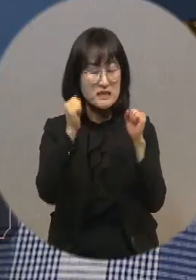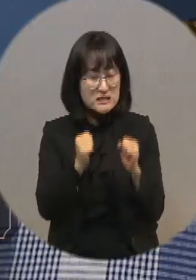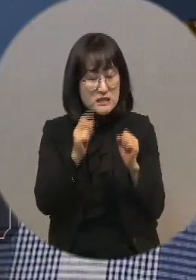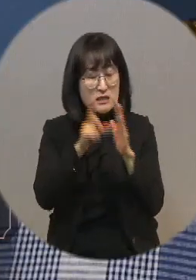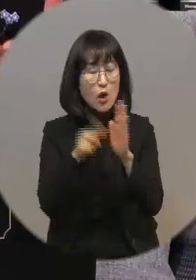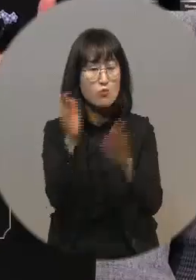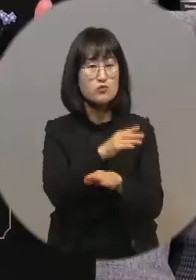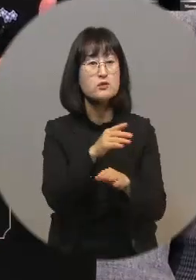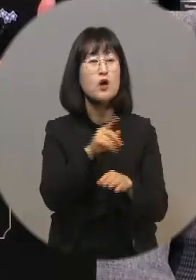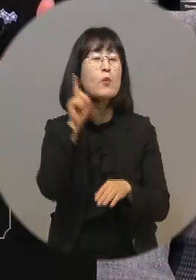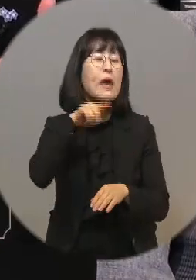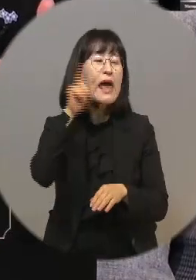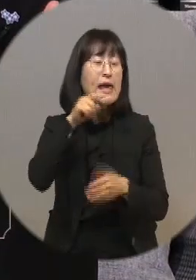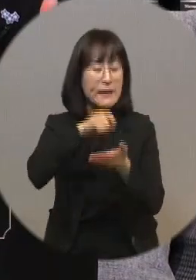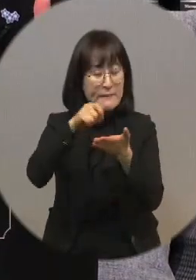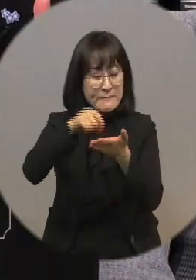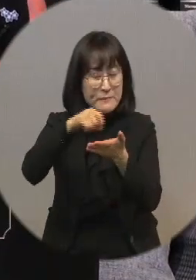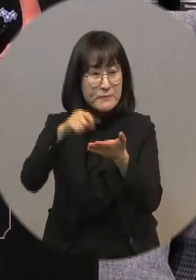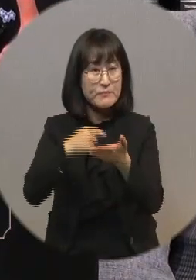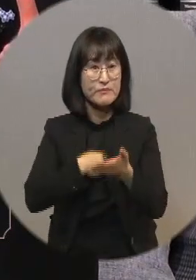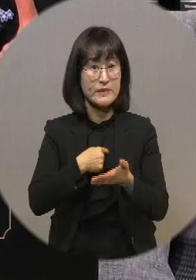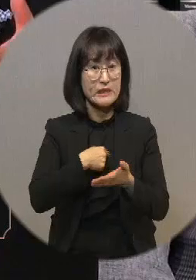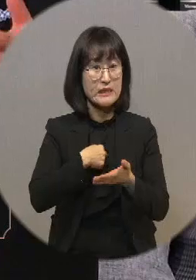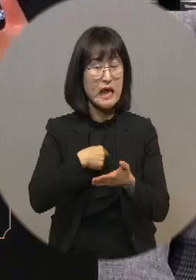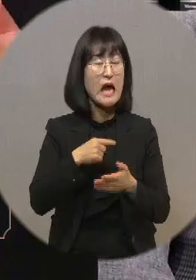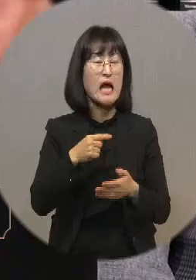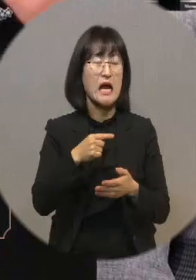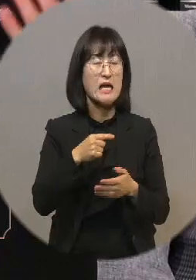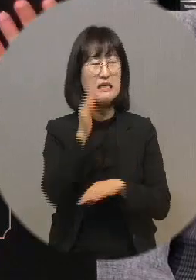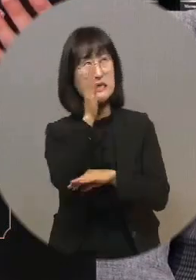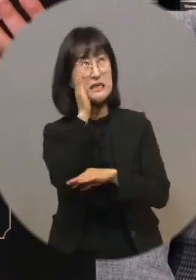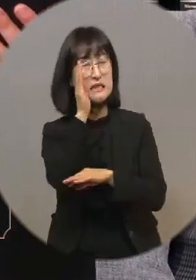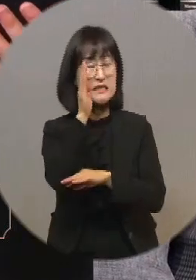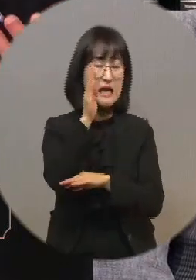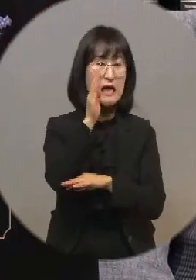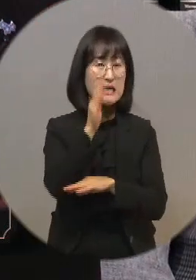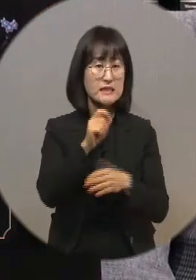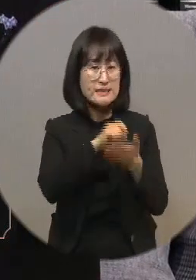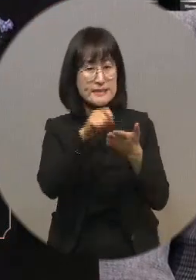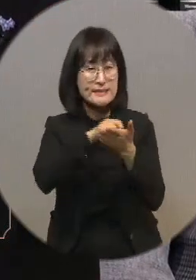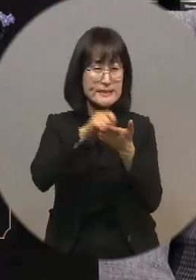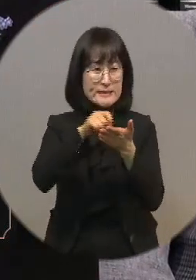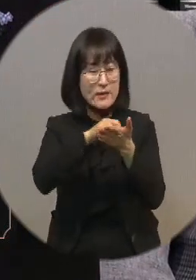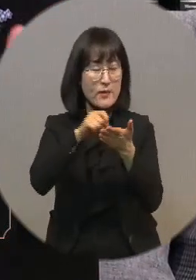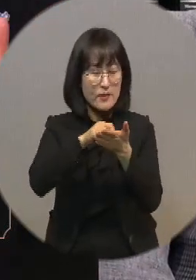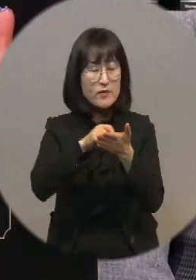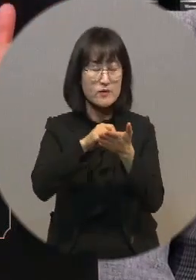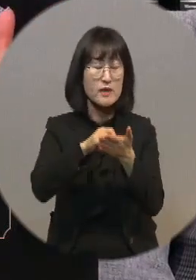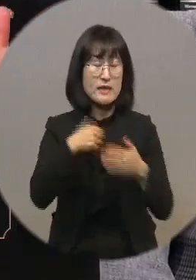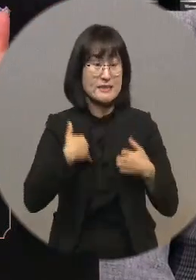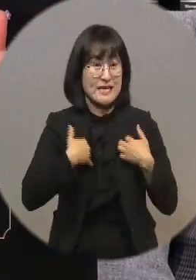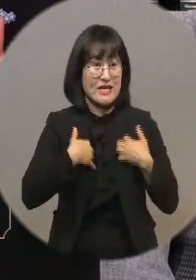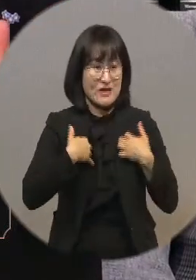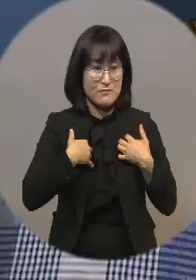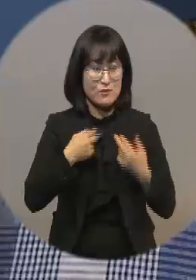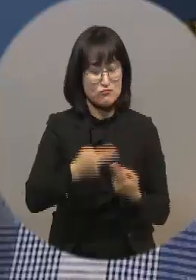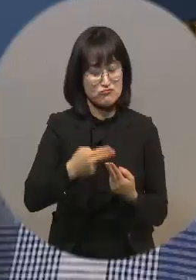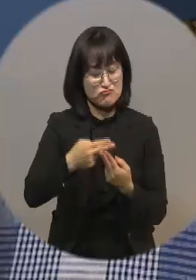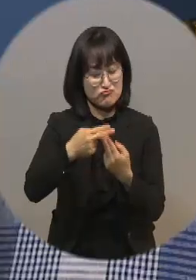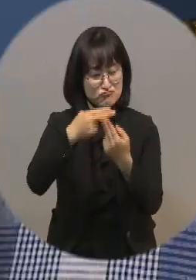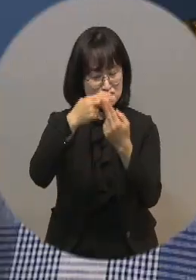써왔었는데 내 이야기를 정리하는 게 너무 이제 습관처럼 재밌기도 하고 이게 쌓인 부분들이